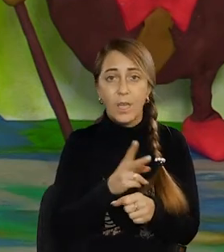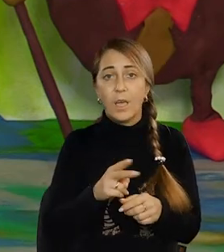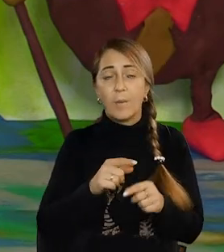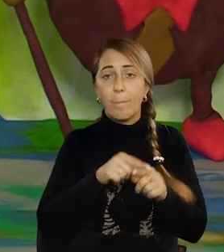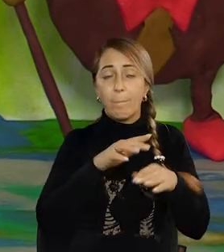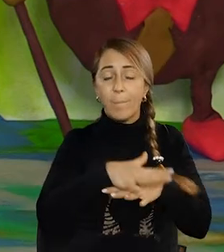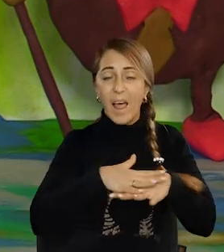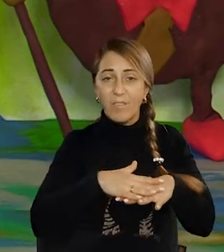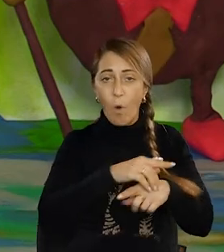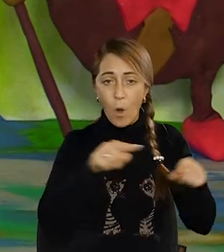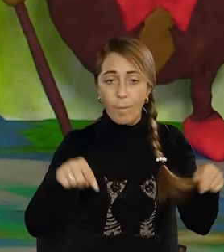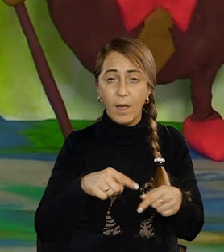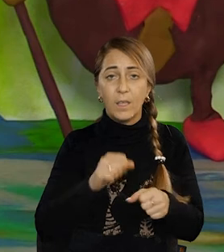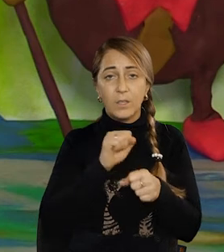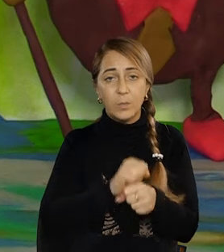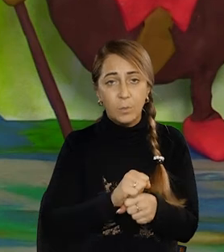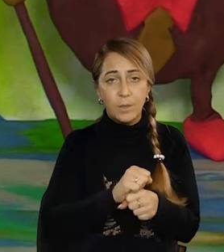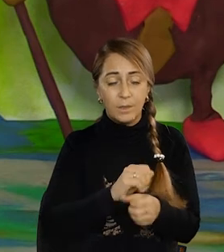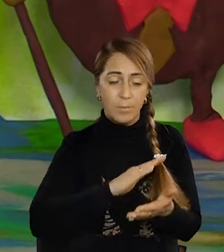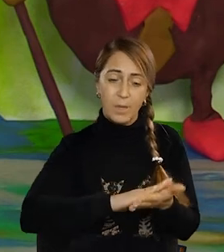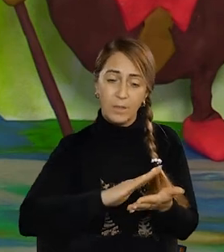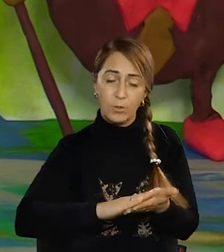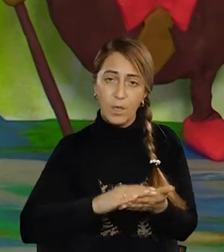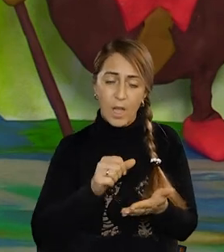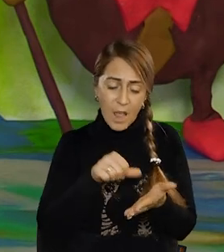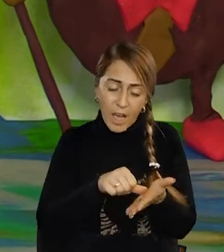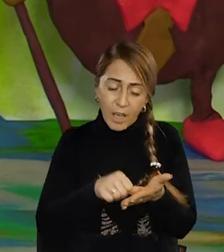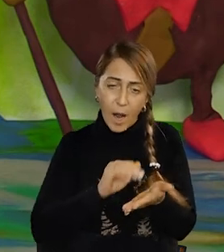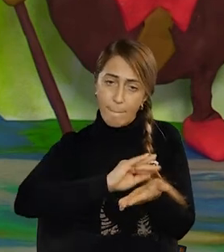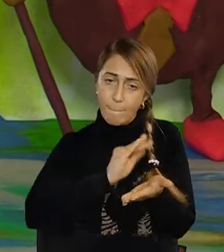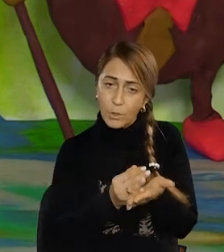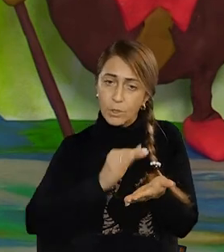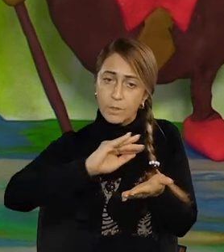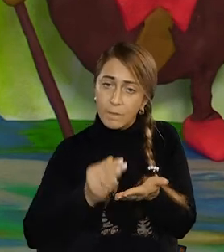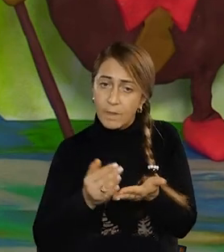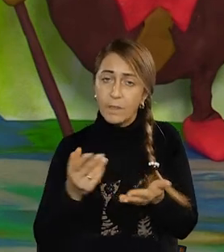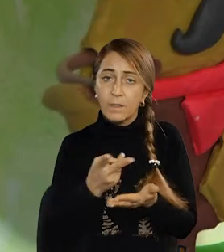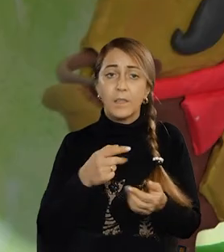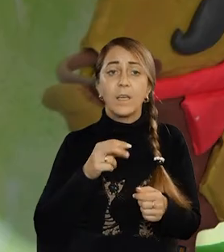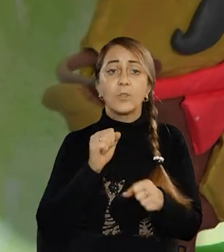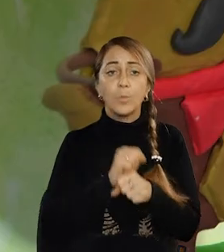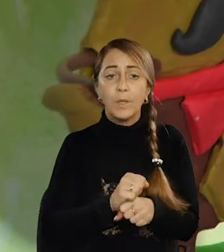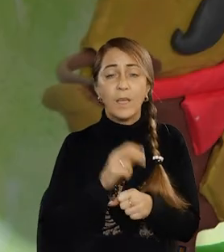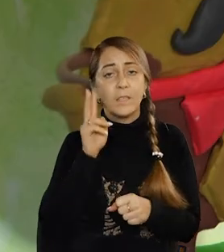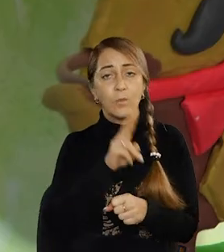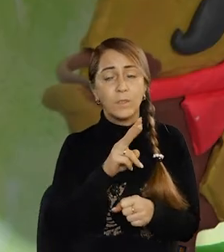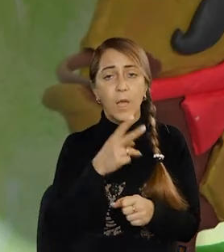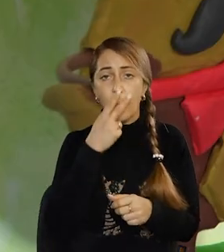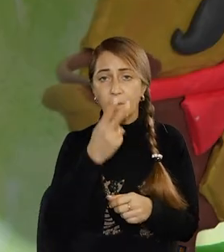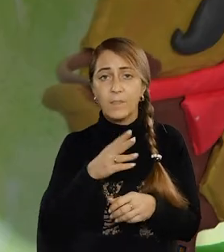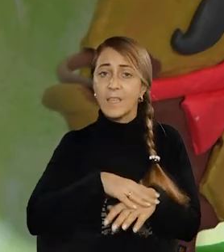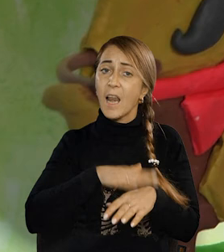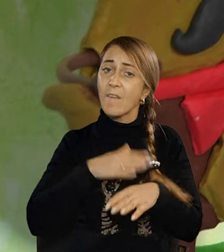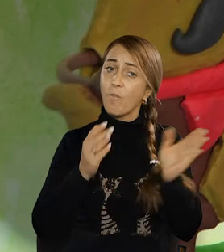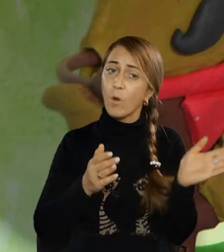платформи розміщувалася плитка з опуклими крапочками. Це місце, на якому зупиняється сам тролейбус. Подивившись ліворуч,